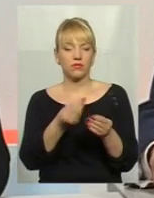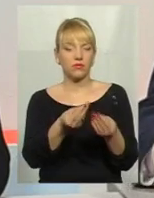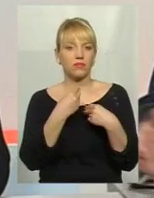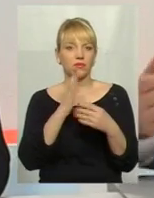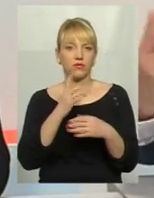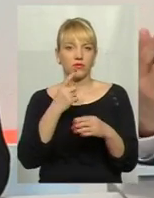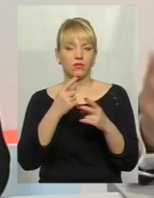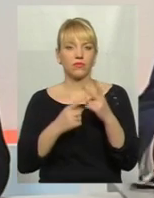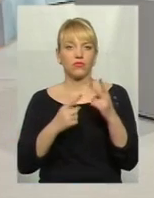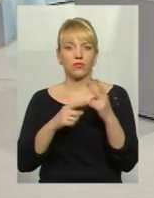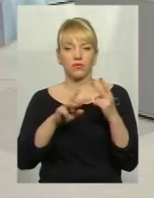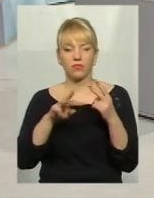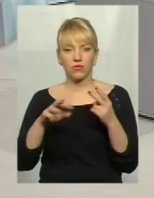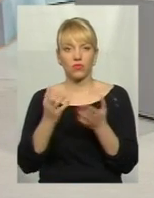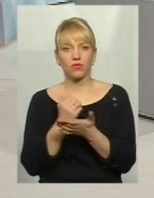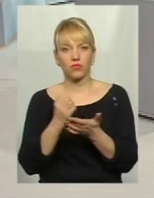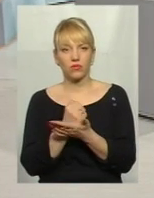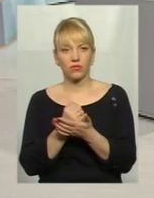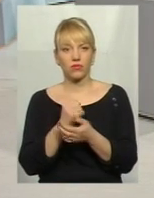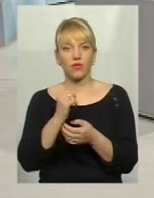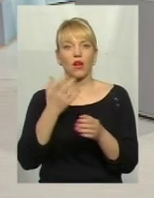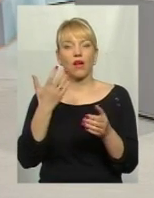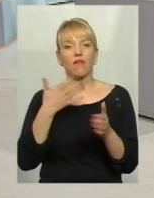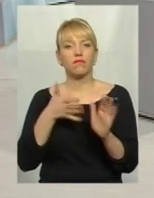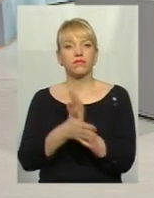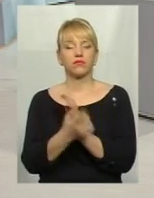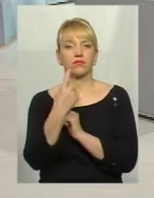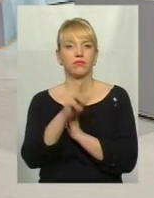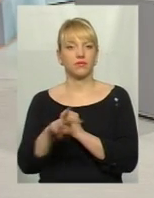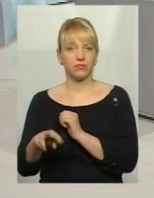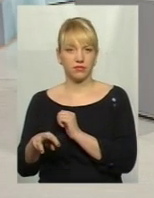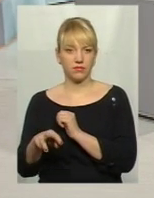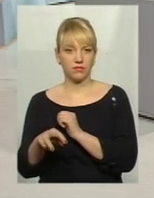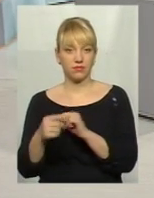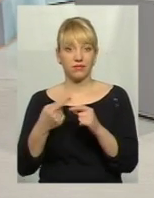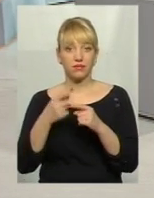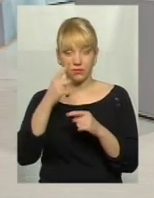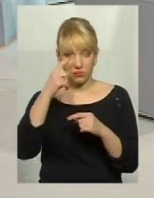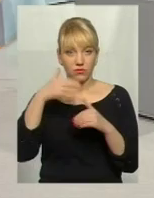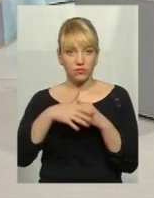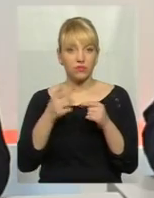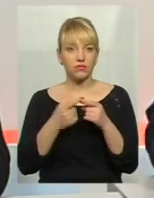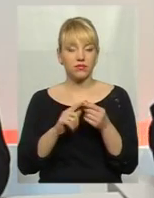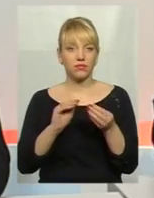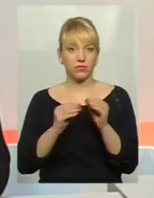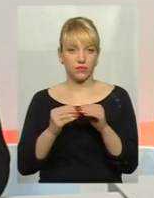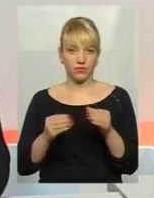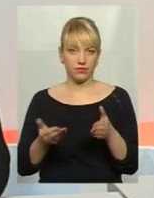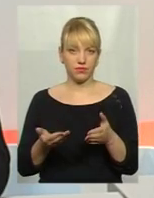І це доходів, а принесе ще 1 мільйон витрат. І ви розумієте, що це насправді проблемний дуже шлях.